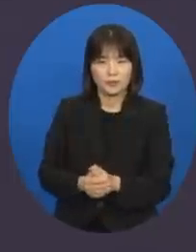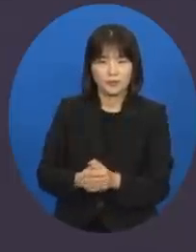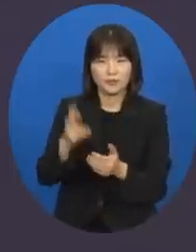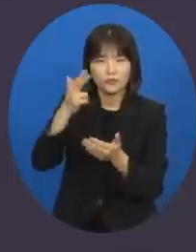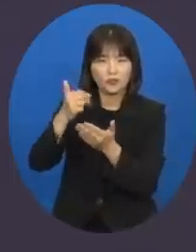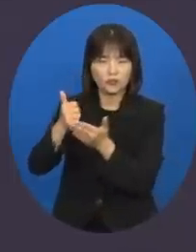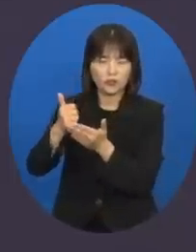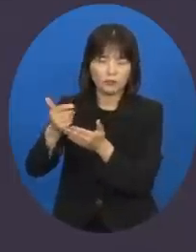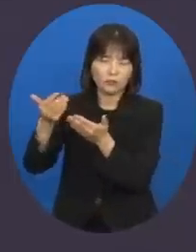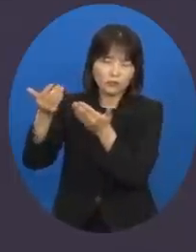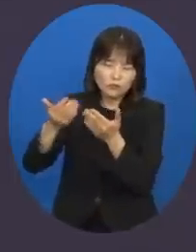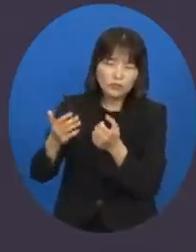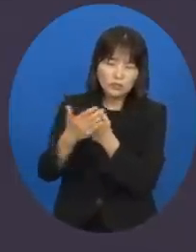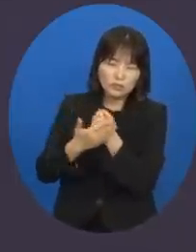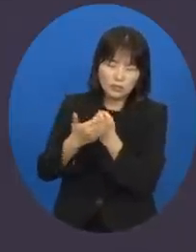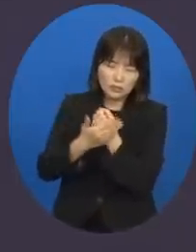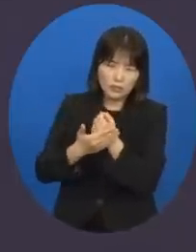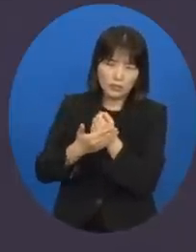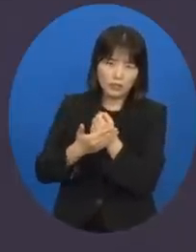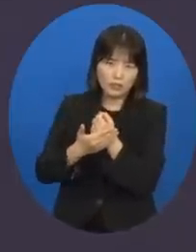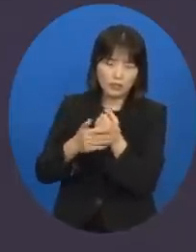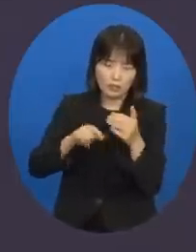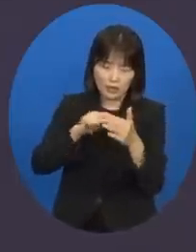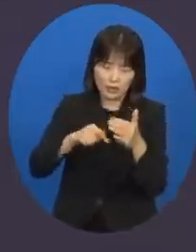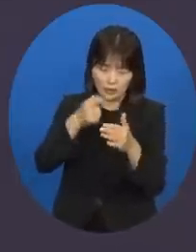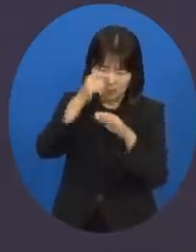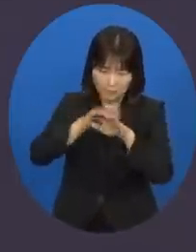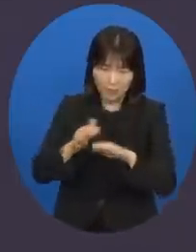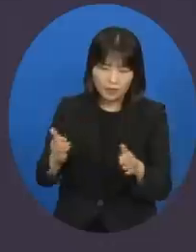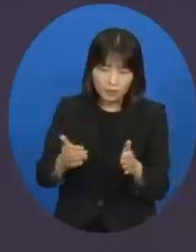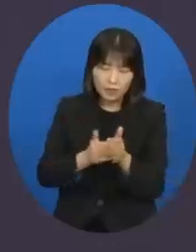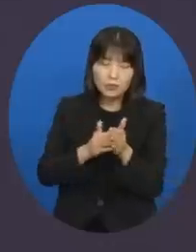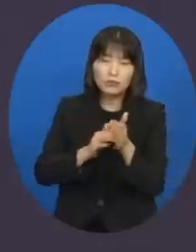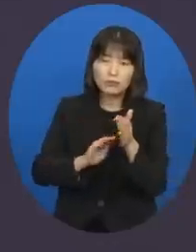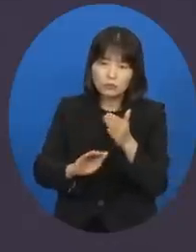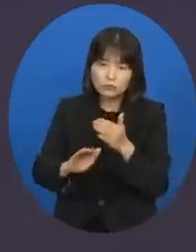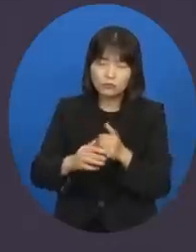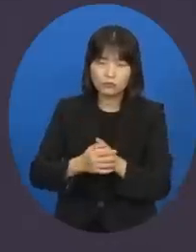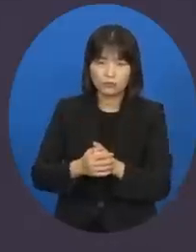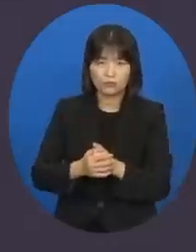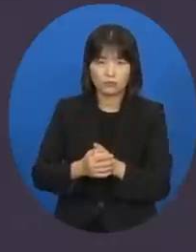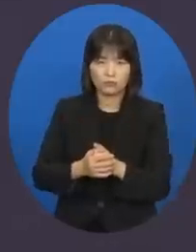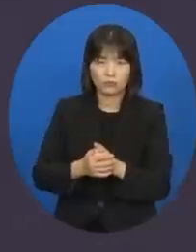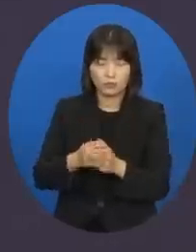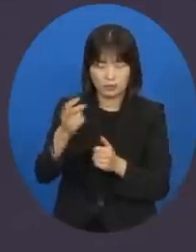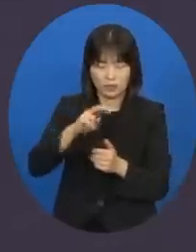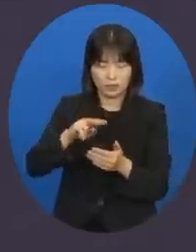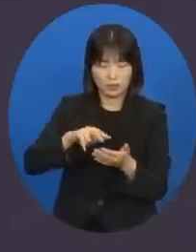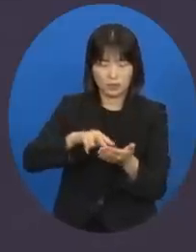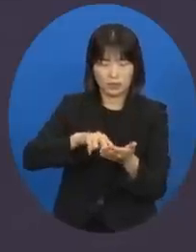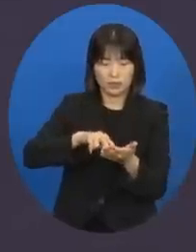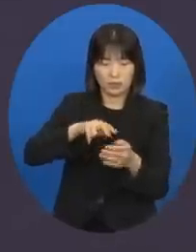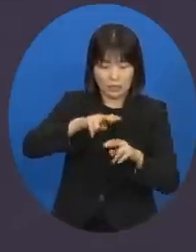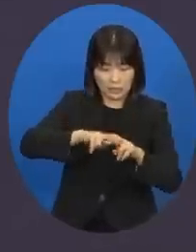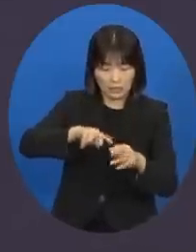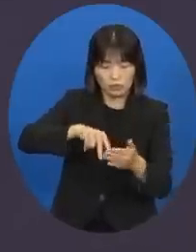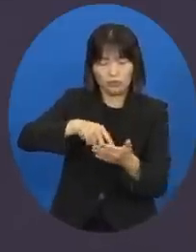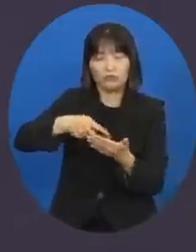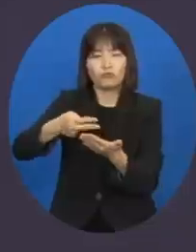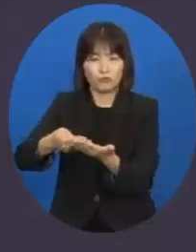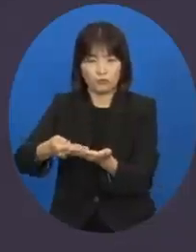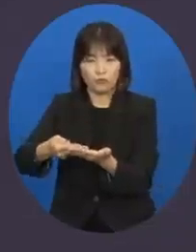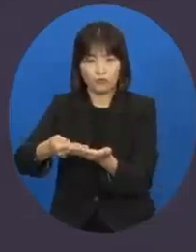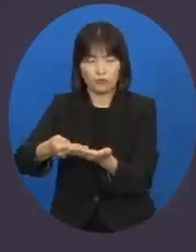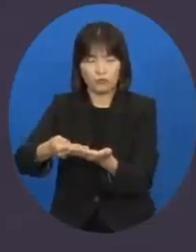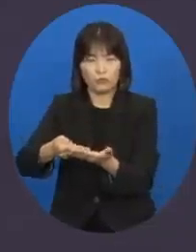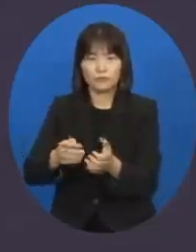부어주신 은혜 가운데 예배를 마치고 다시 성도님은 도와주는 분에 의해서 이렇게 누우셨다라고 해요. 그리고 이제